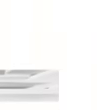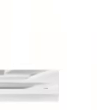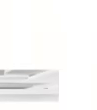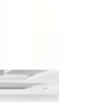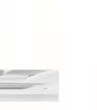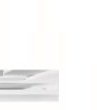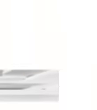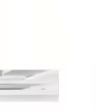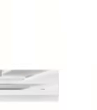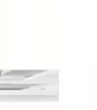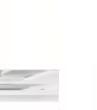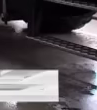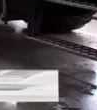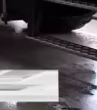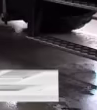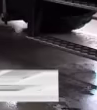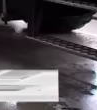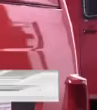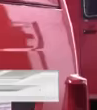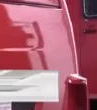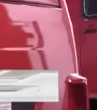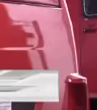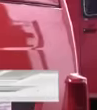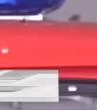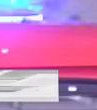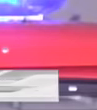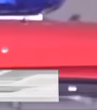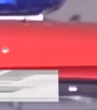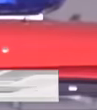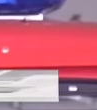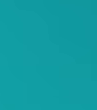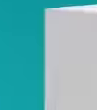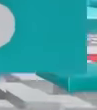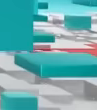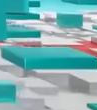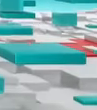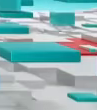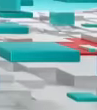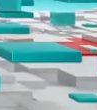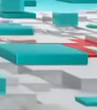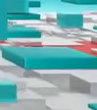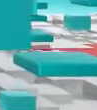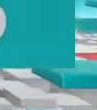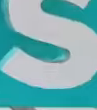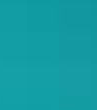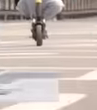против собственности, против интересов государственной службы. Кто и на чем делал деньги в пожарных частях?